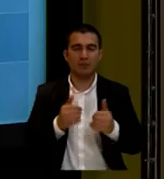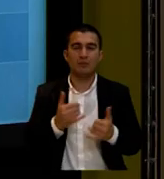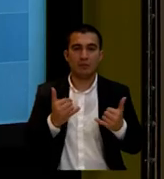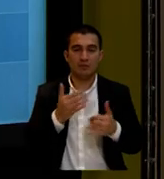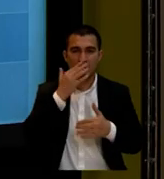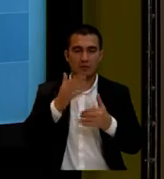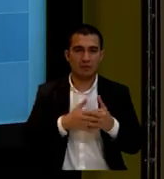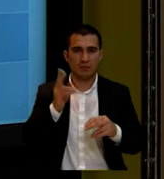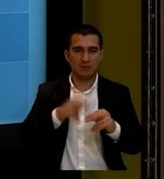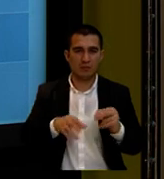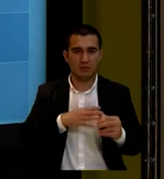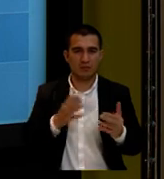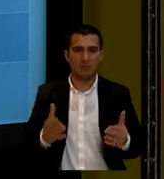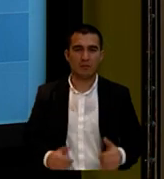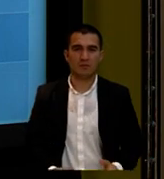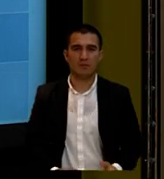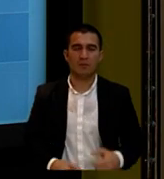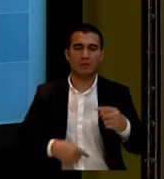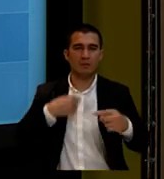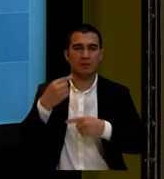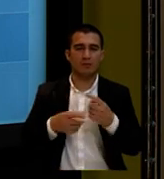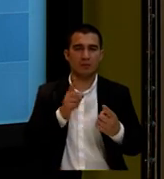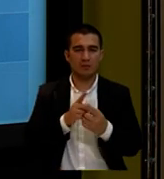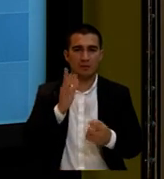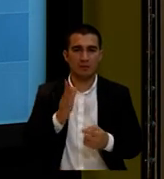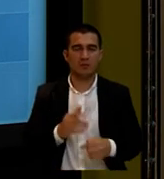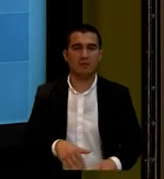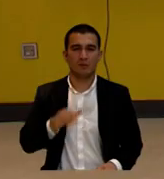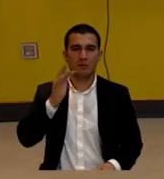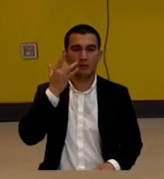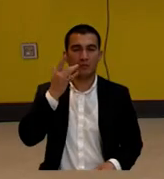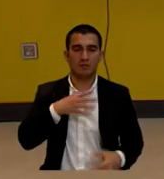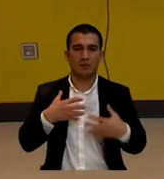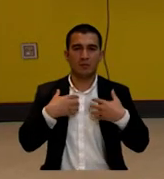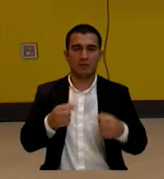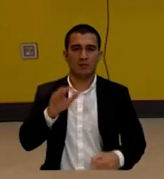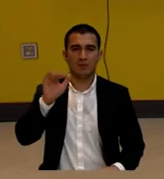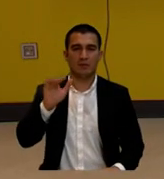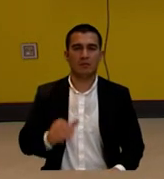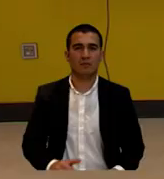bugungi darsimiz nihoyasiga yetdi. Keyingi darsda uchrashguncha omon bo'ling.